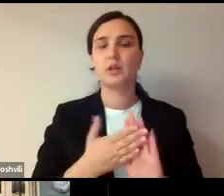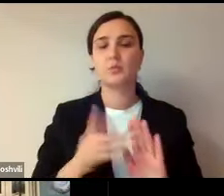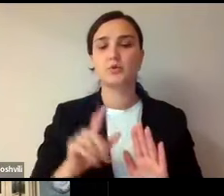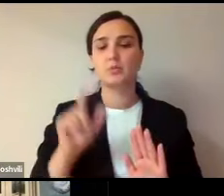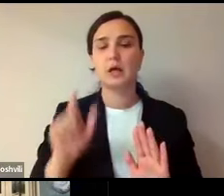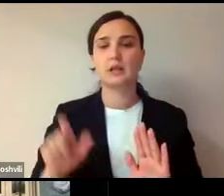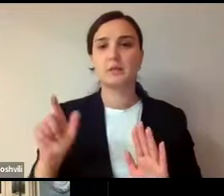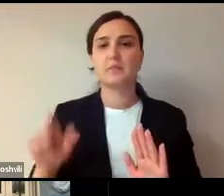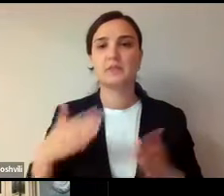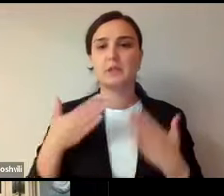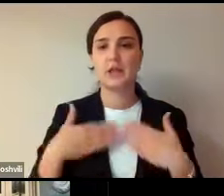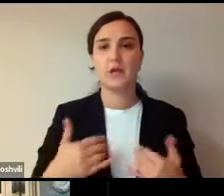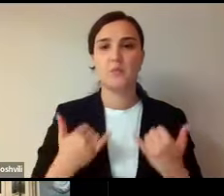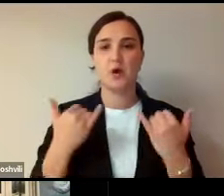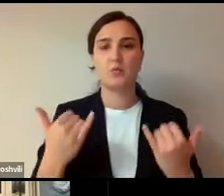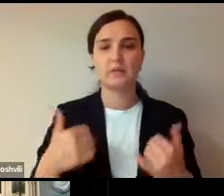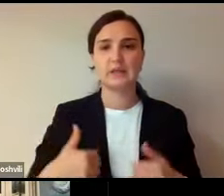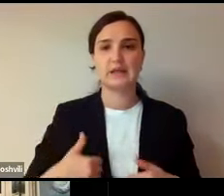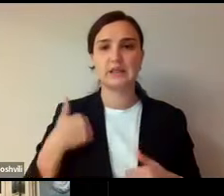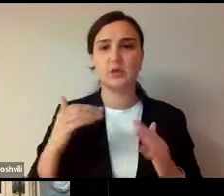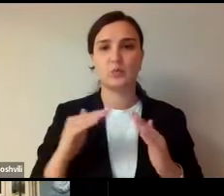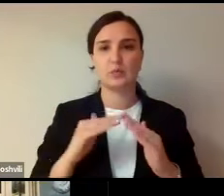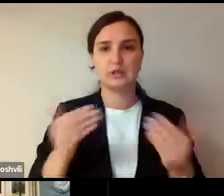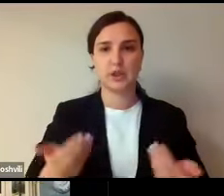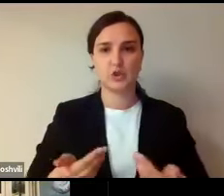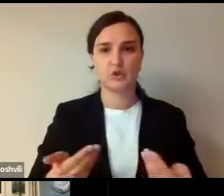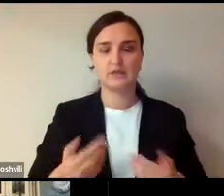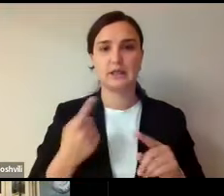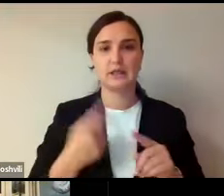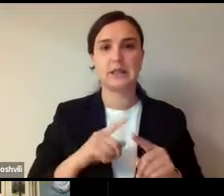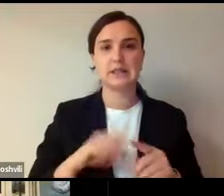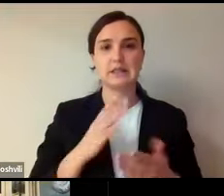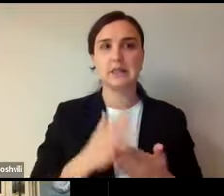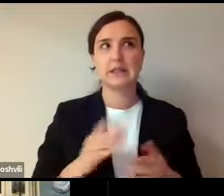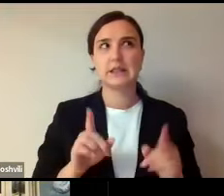ადამიანი დაკმაყოფილდეს ღირსეული საცხოვრისი. ეს არის ისეთი